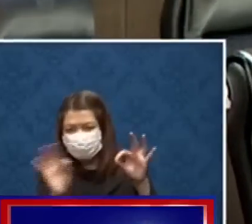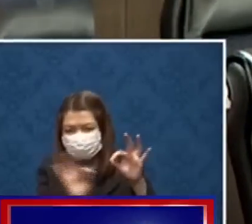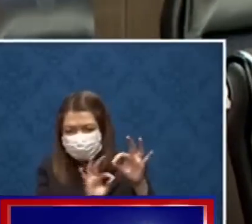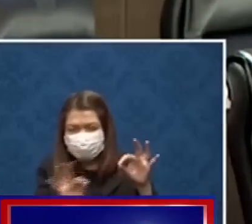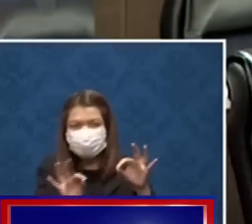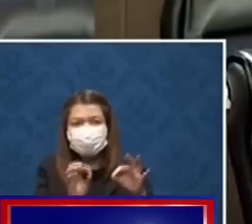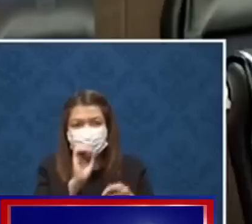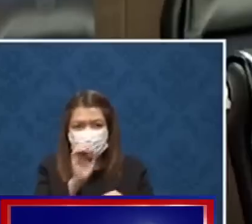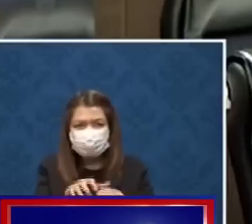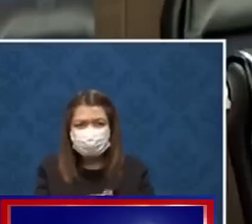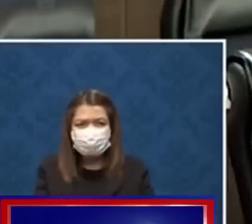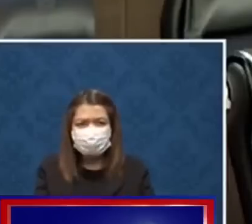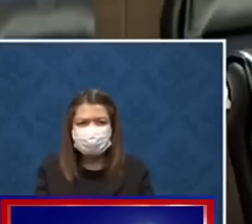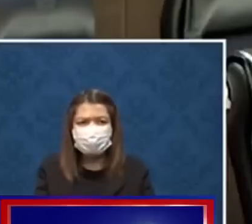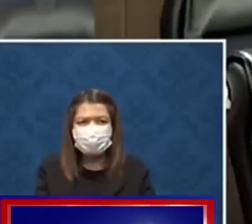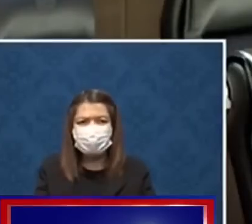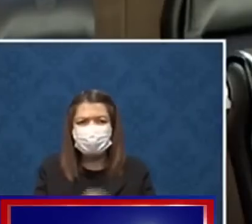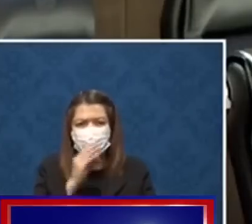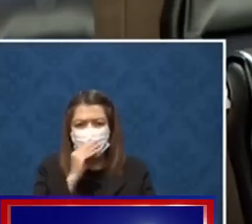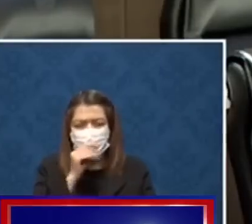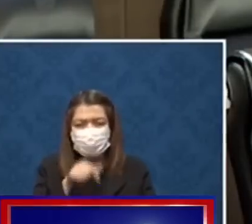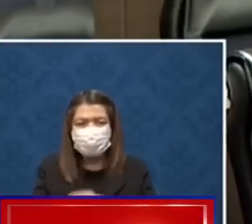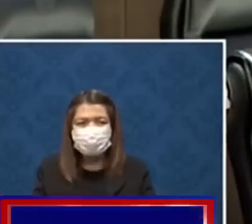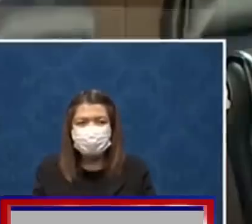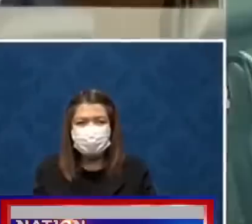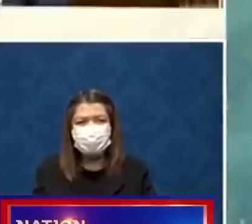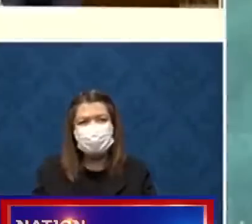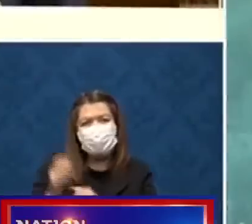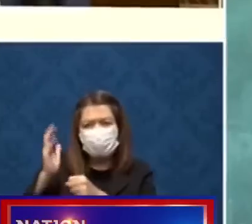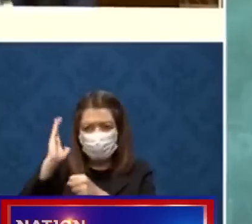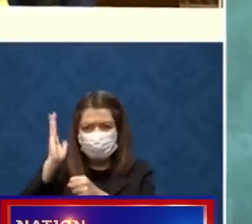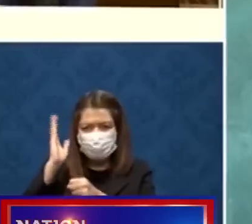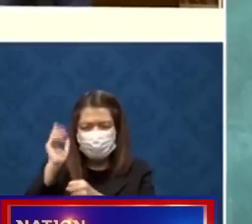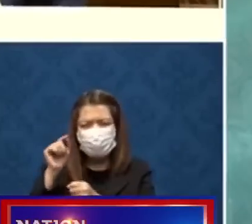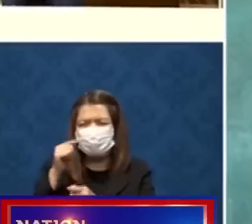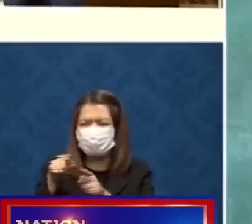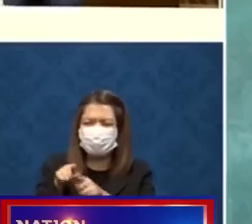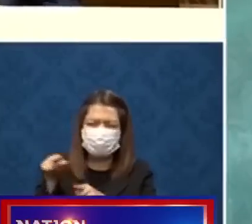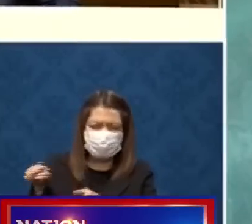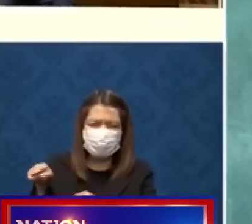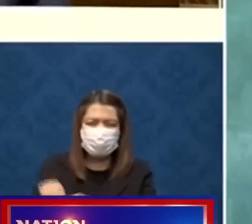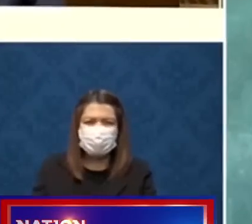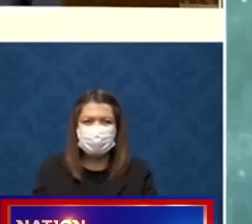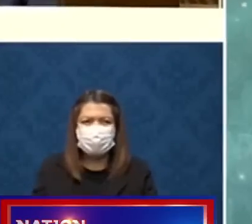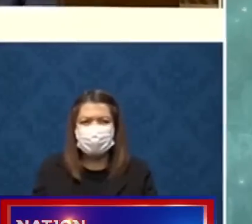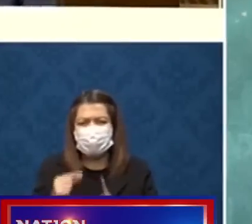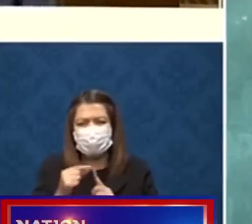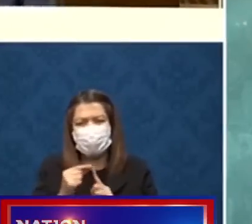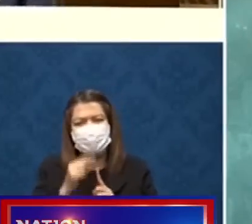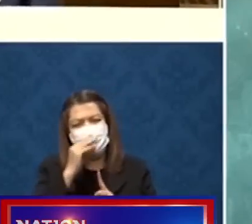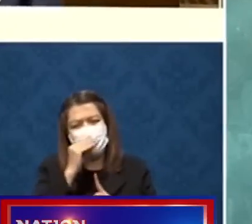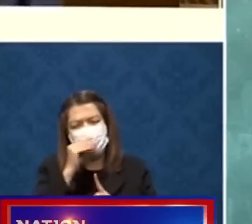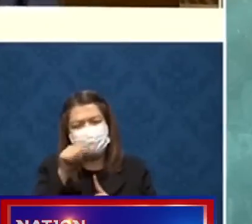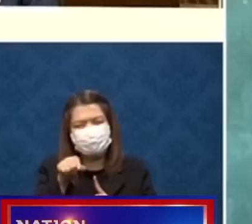ะครับการกล่าวก็เช่นเดียวกันการอภิปรายลักษณะนี้เป็นการใช้คำพูด